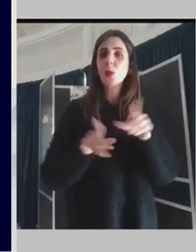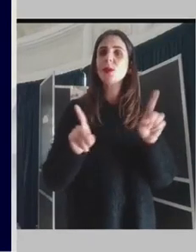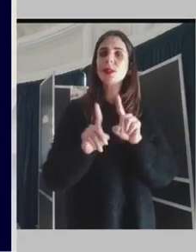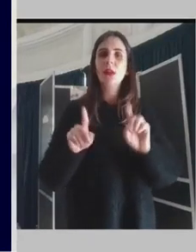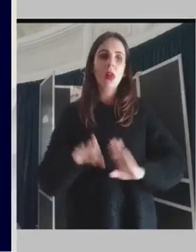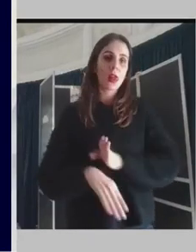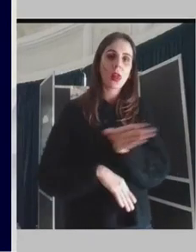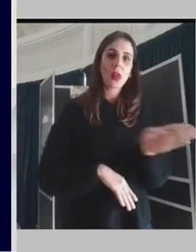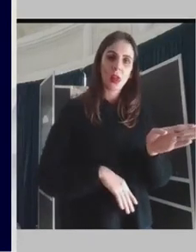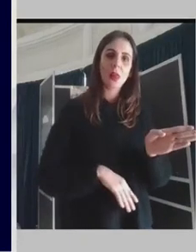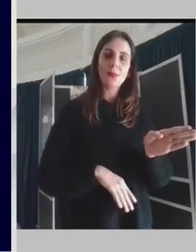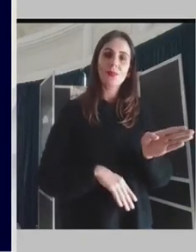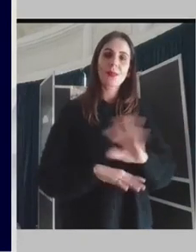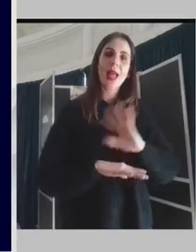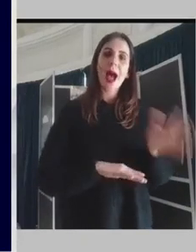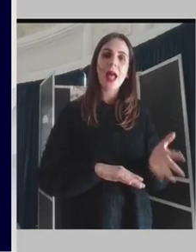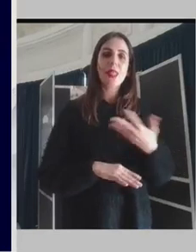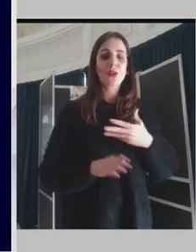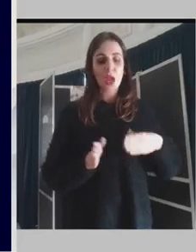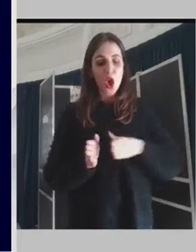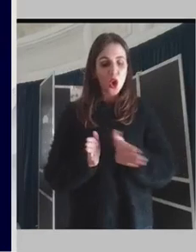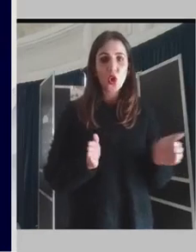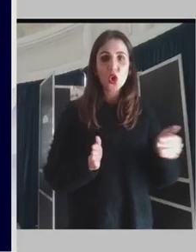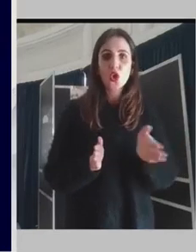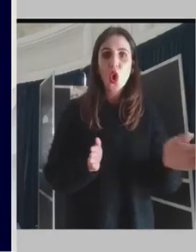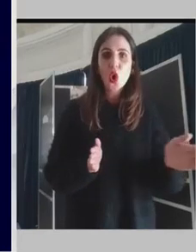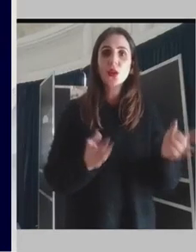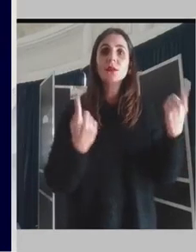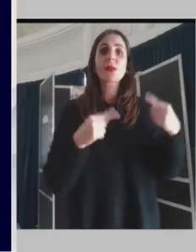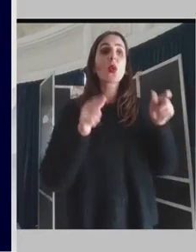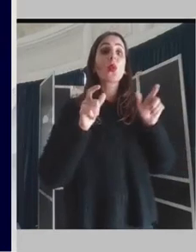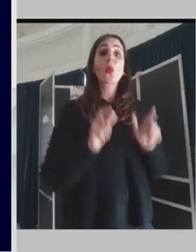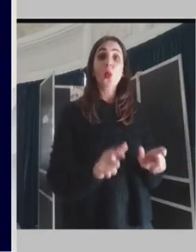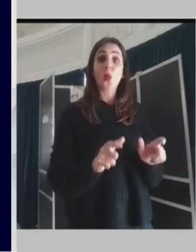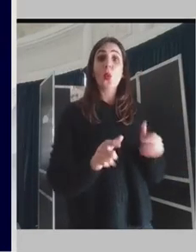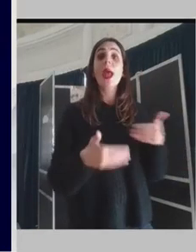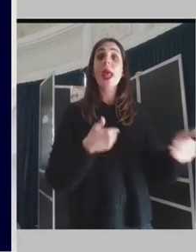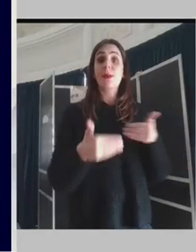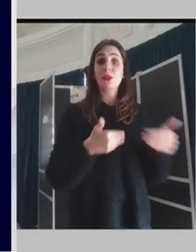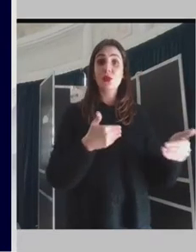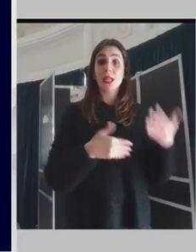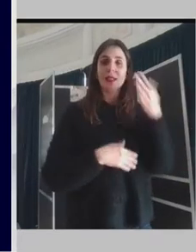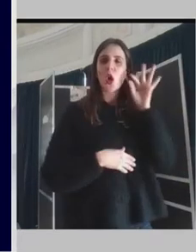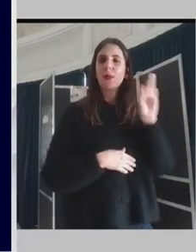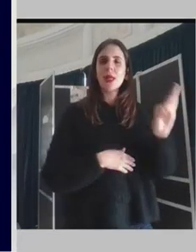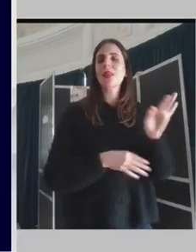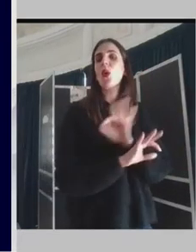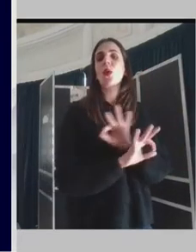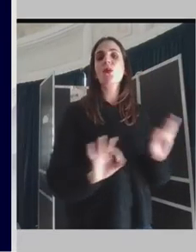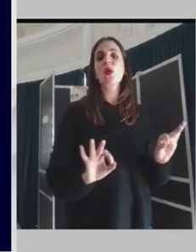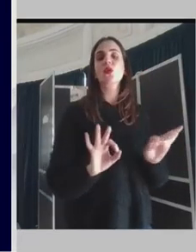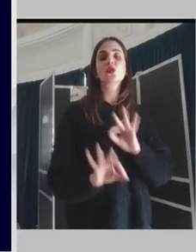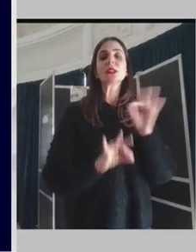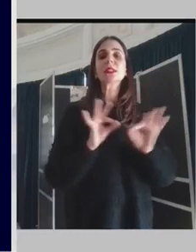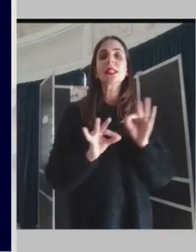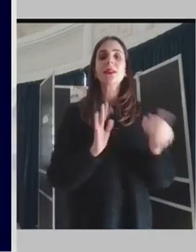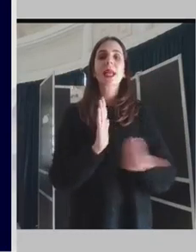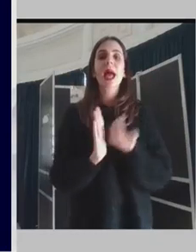da un sentiero, da un corridoio che è destinato apposta allo scopo e quindi